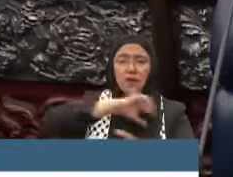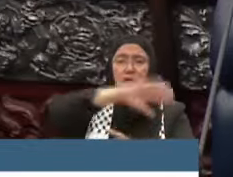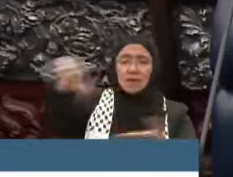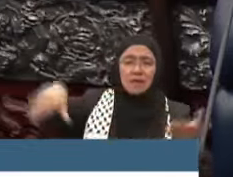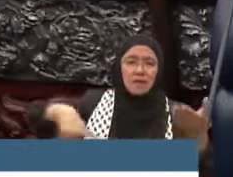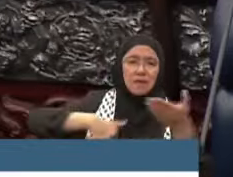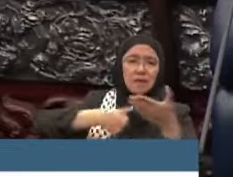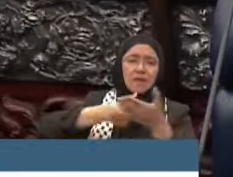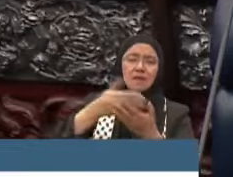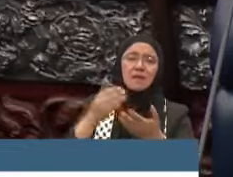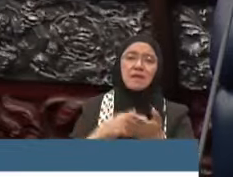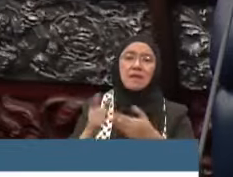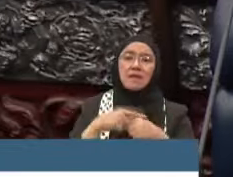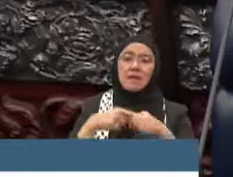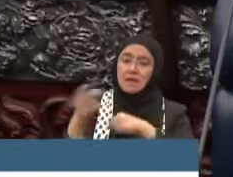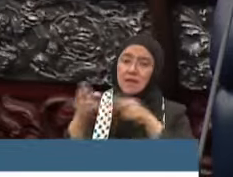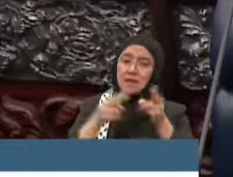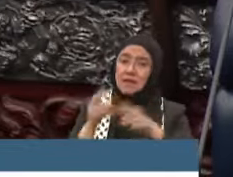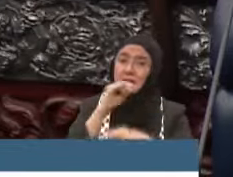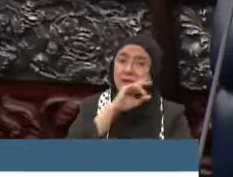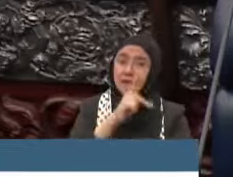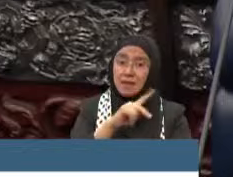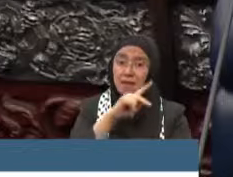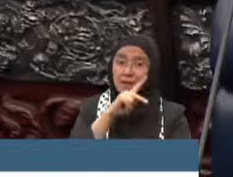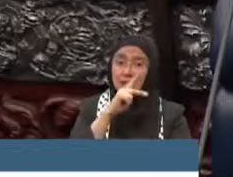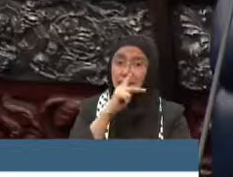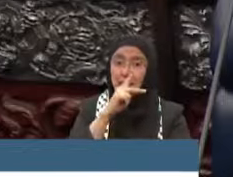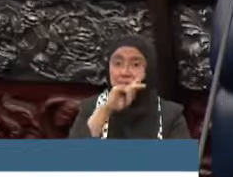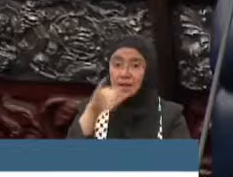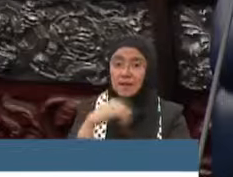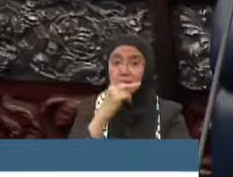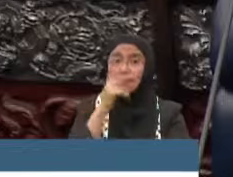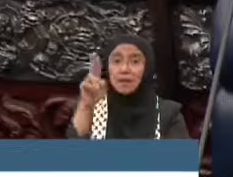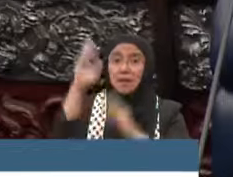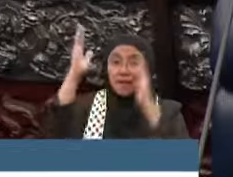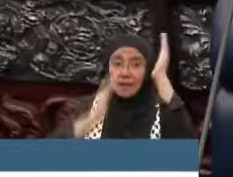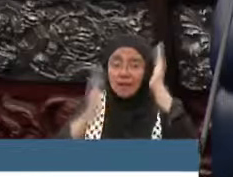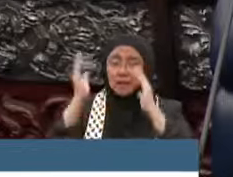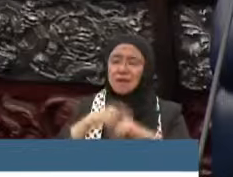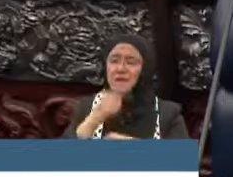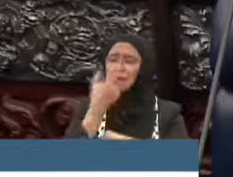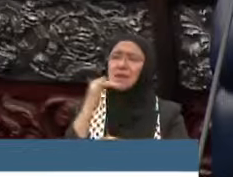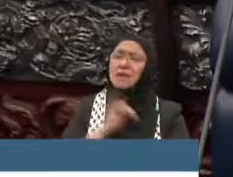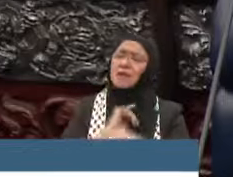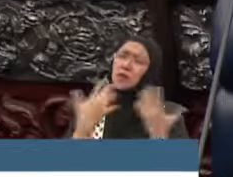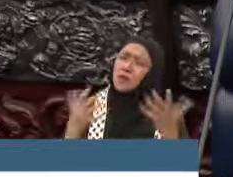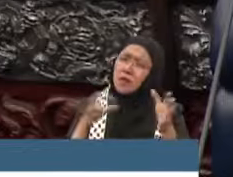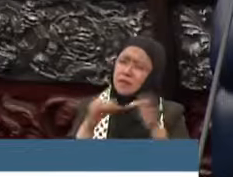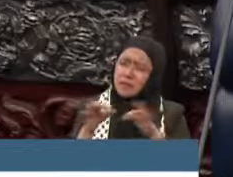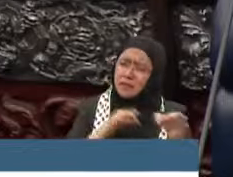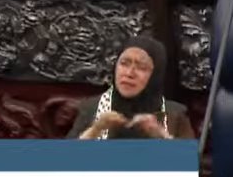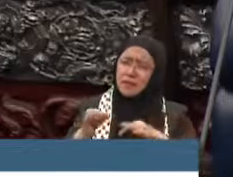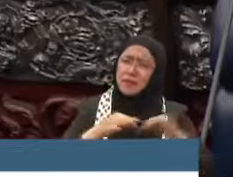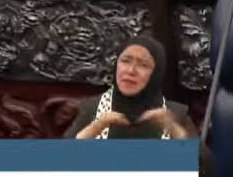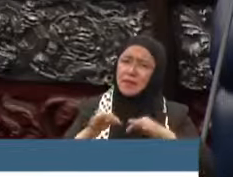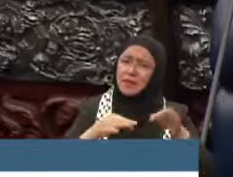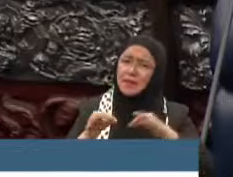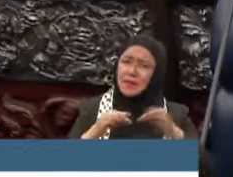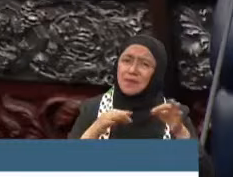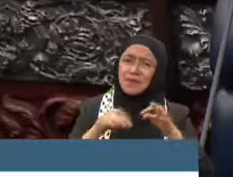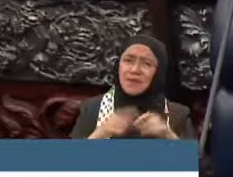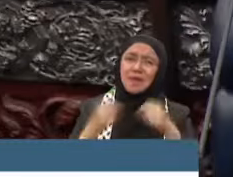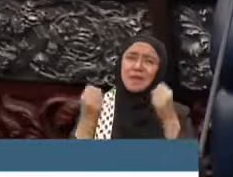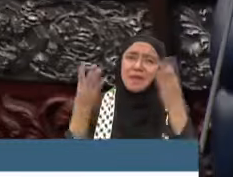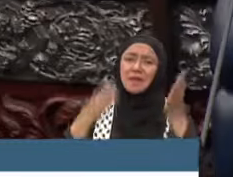Kementerian kerja Raya Malaysia ataupun JK Malaysia sebab seperti manana telah saya apa Jelaskan di sini kebanyakan dia juga di